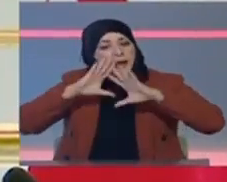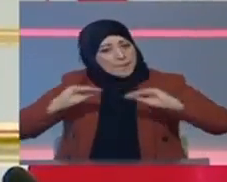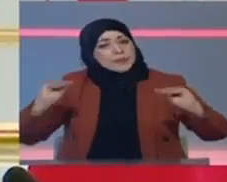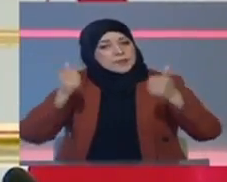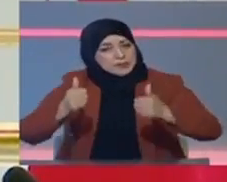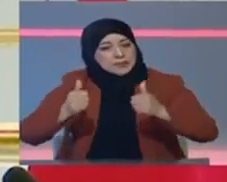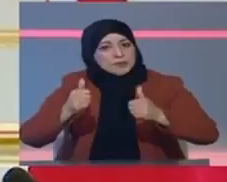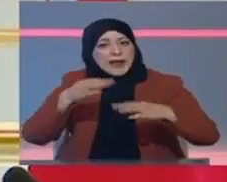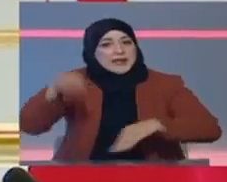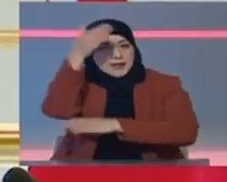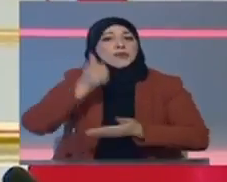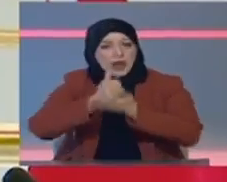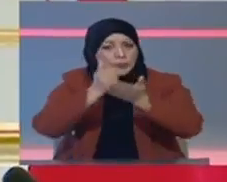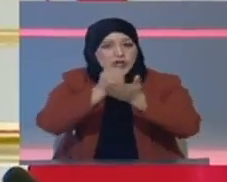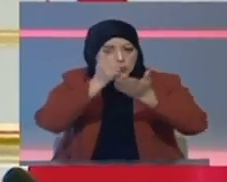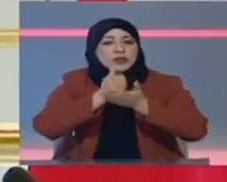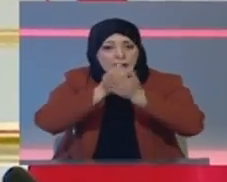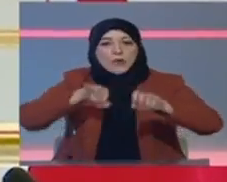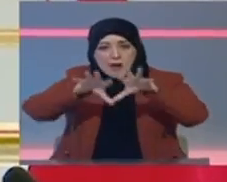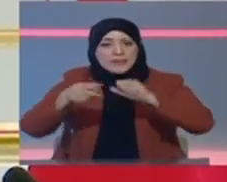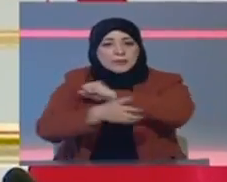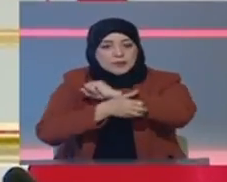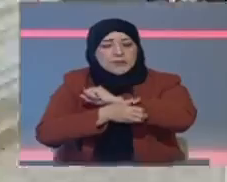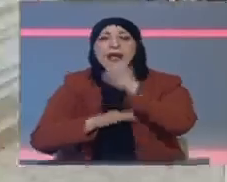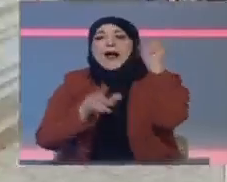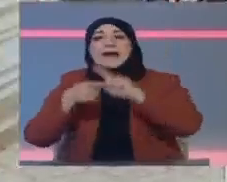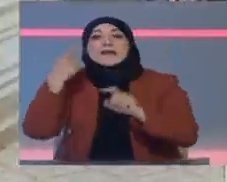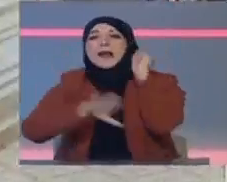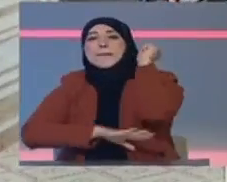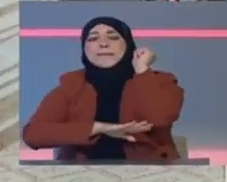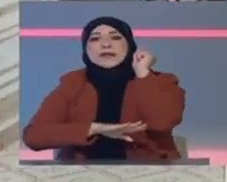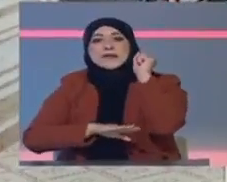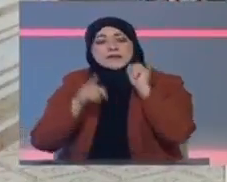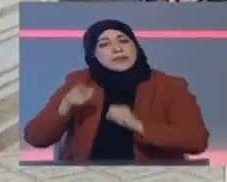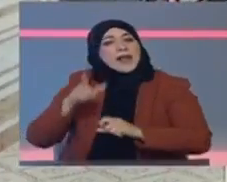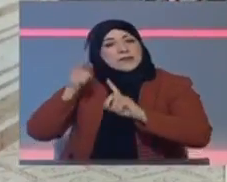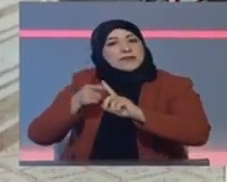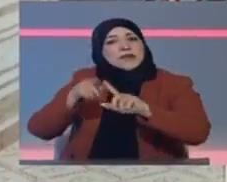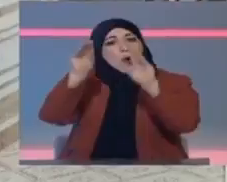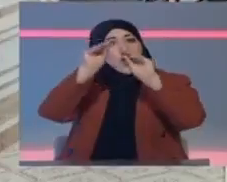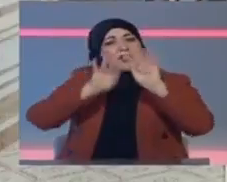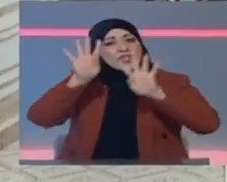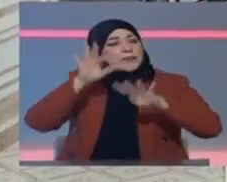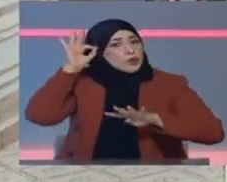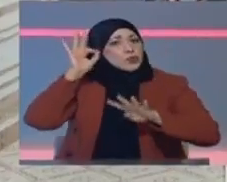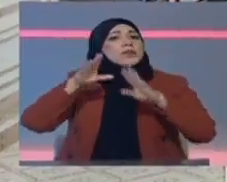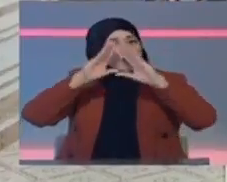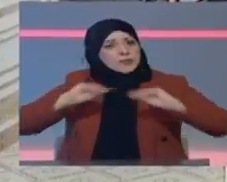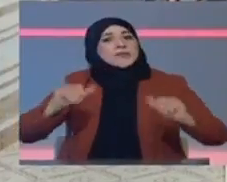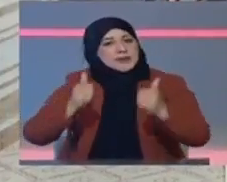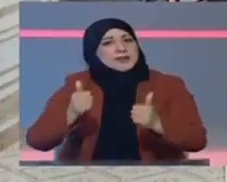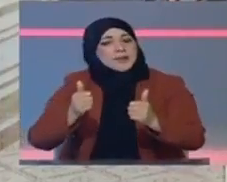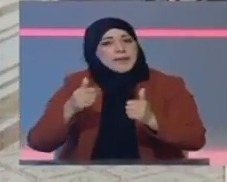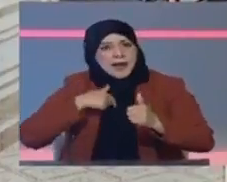جهدها للاستجابه الى مطالبهم سيما الاساسيه في الحياه لضمان الشعب التونسي اننا معه